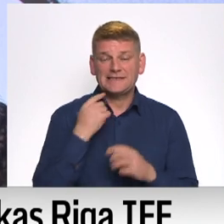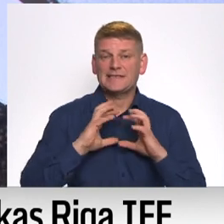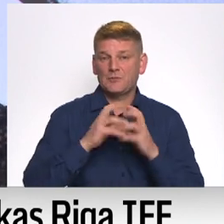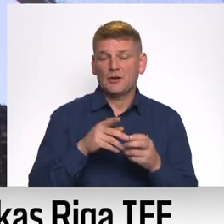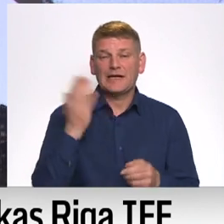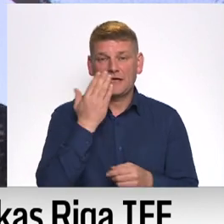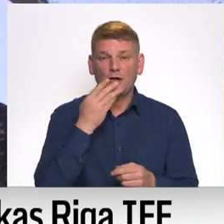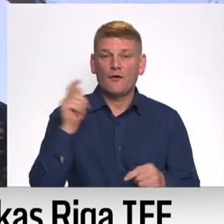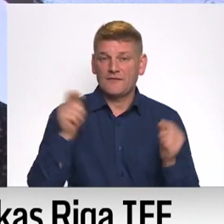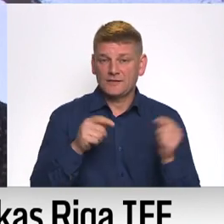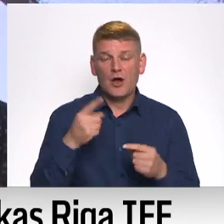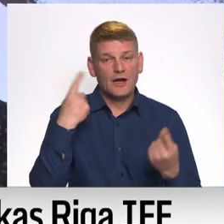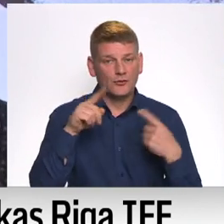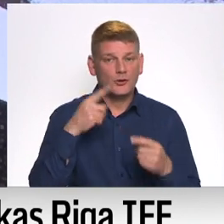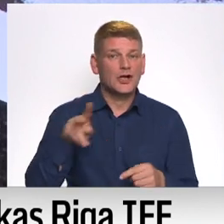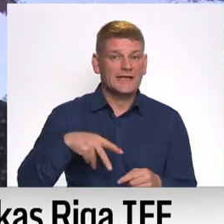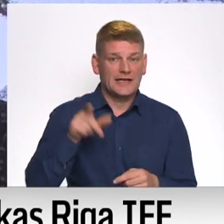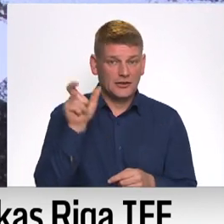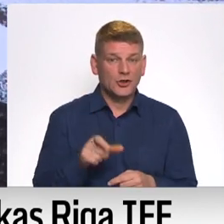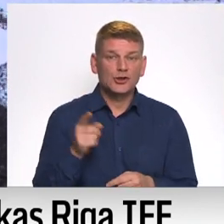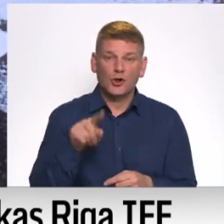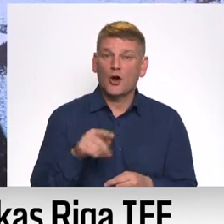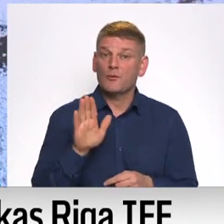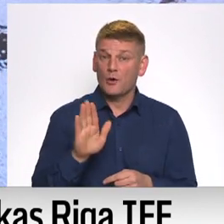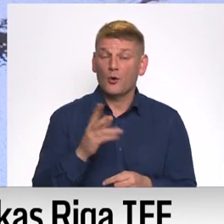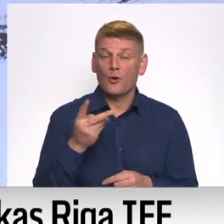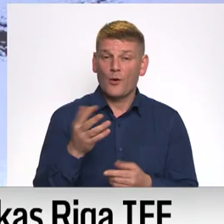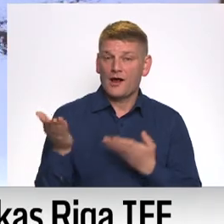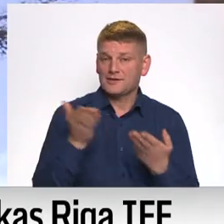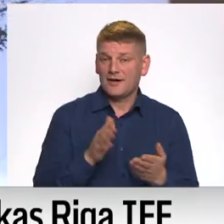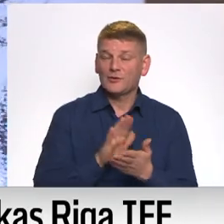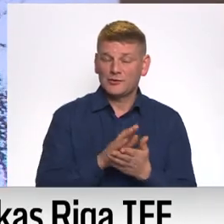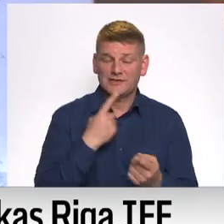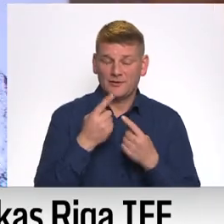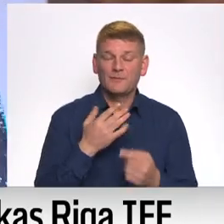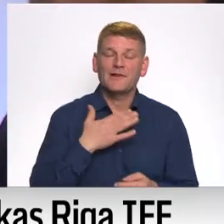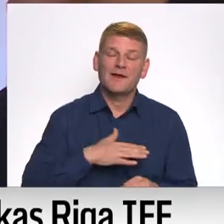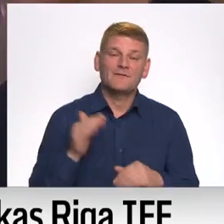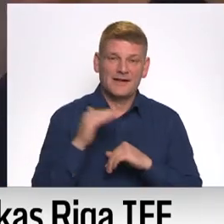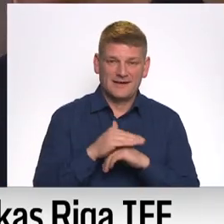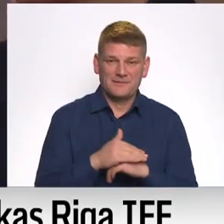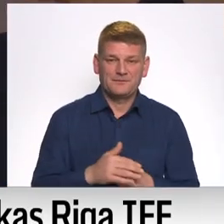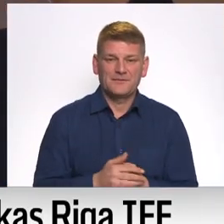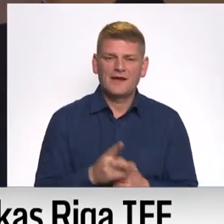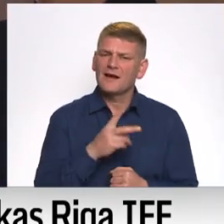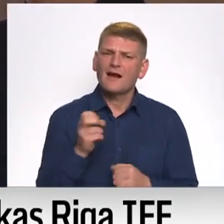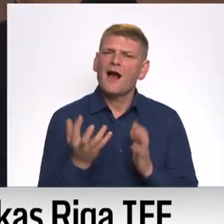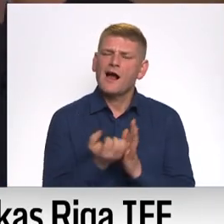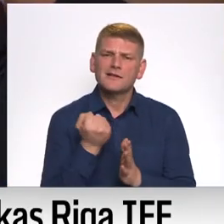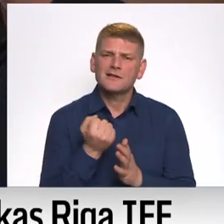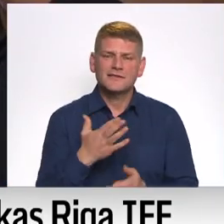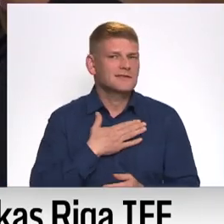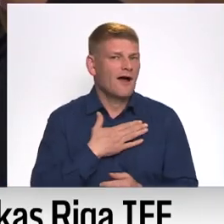starptautiskā kinofestivāla radošā direktore Sonora Broka, ko esmu aicinājusi uz sarunu. Labvakar, Sonora! Labvakar! Nu, kā tad atrast to